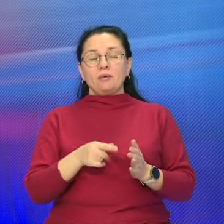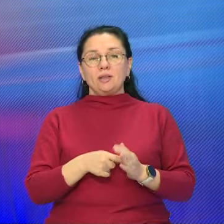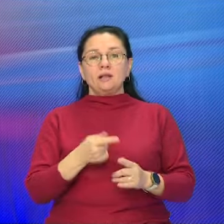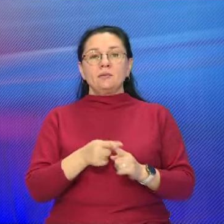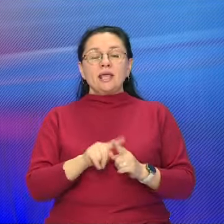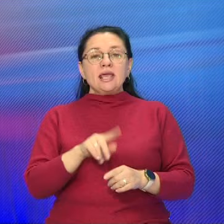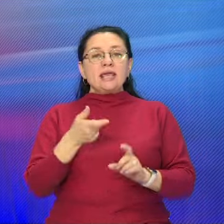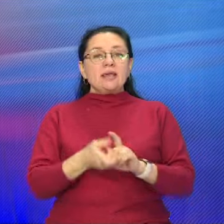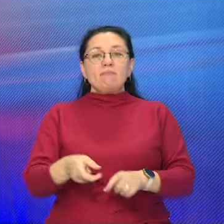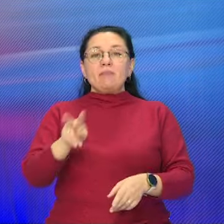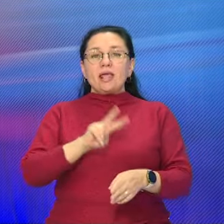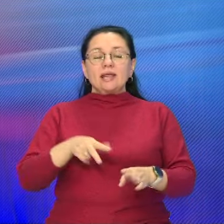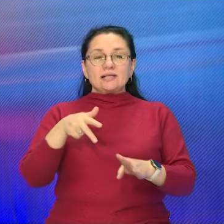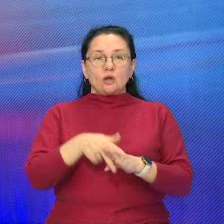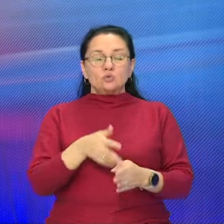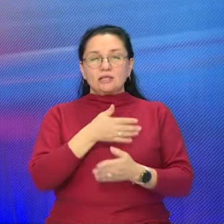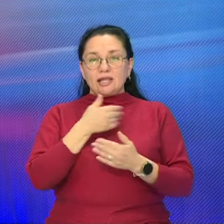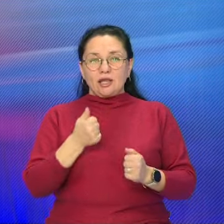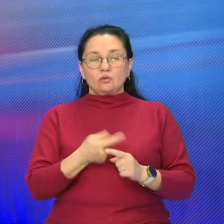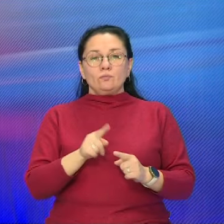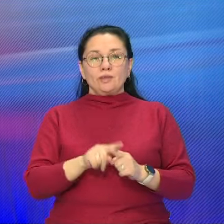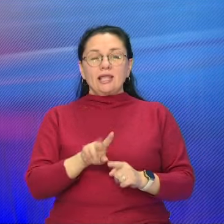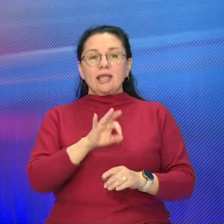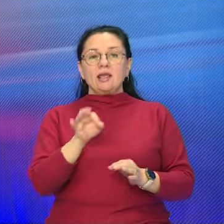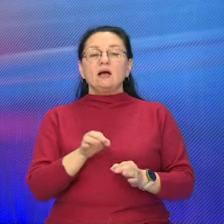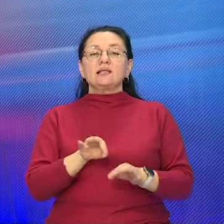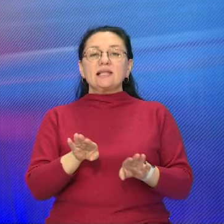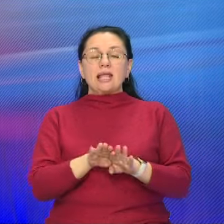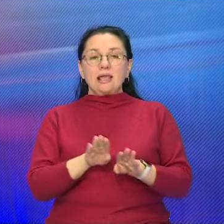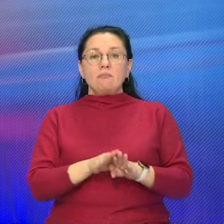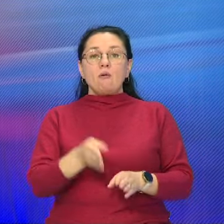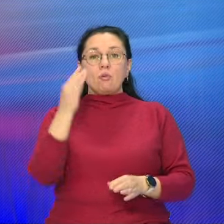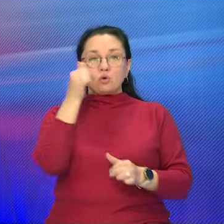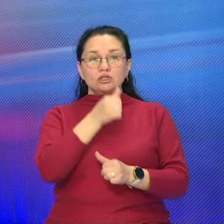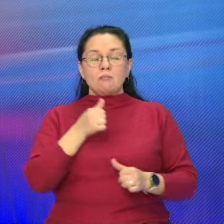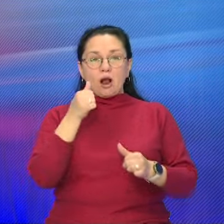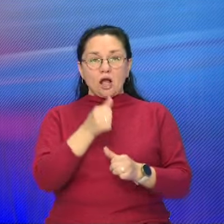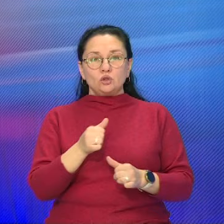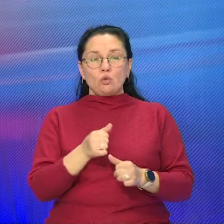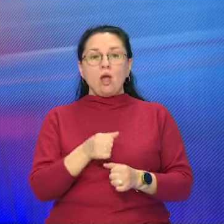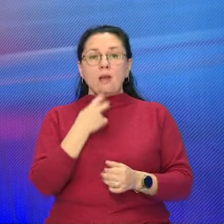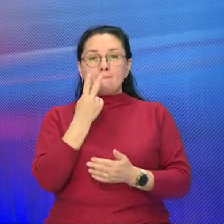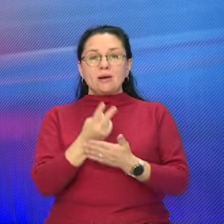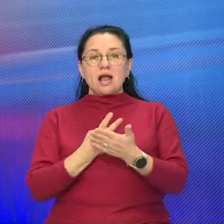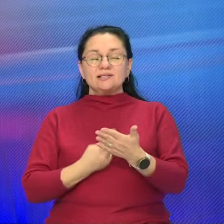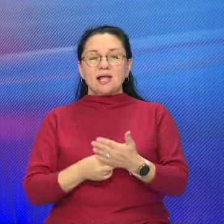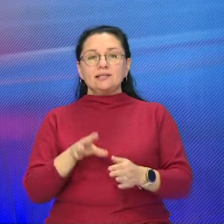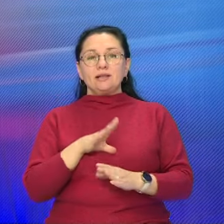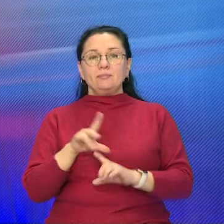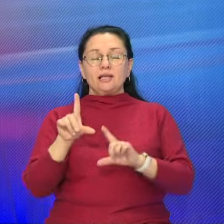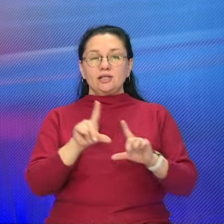выкликают перегрузку системы аховы здоровья. А у сравнении с аналогичным летошним периодом показчики навод крыху